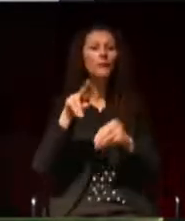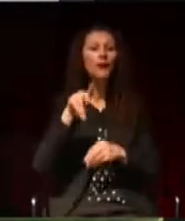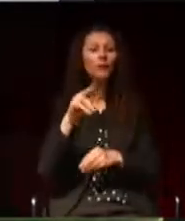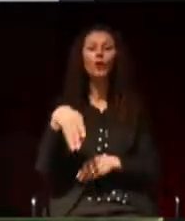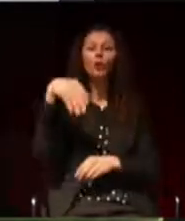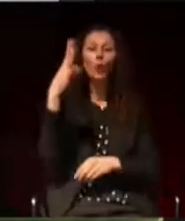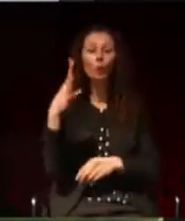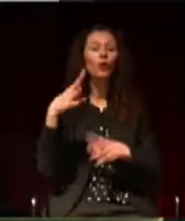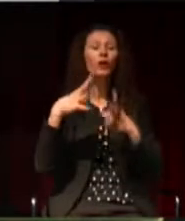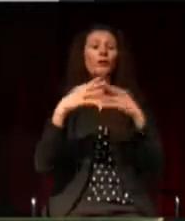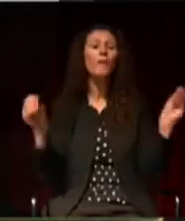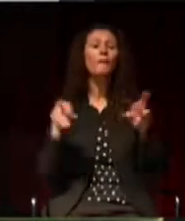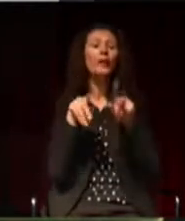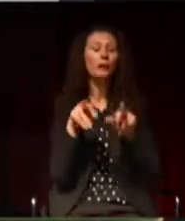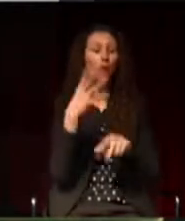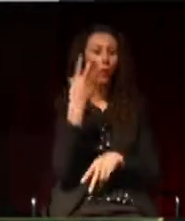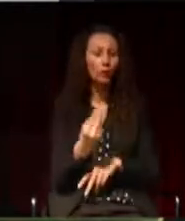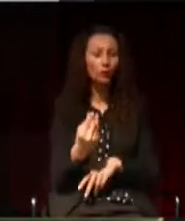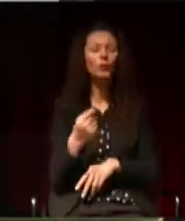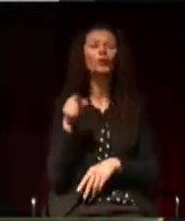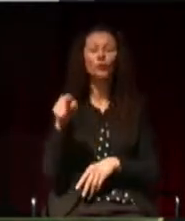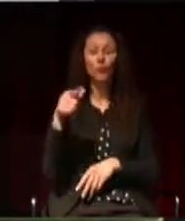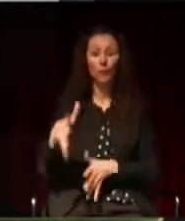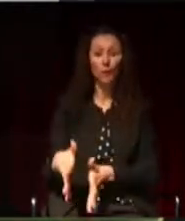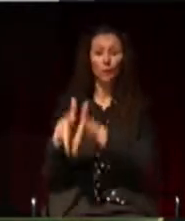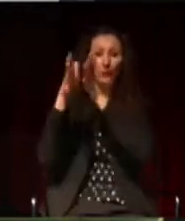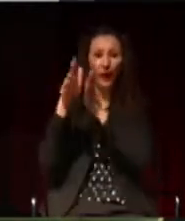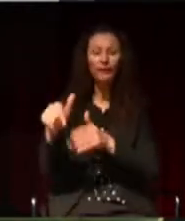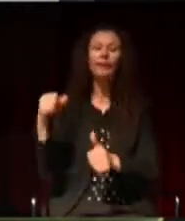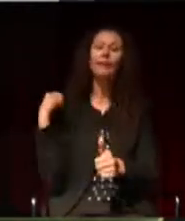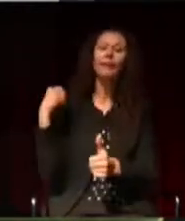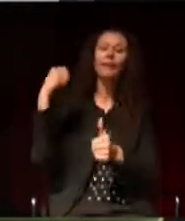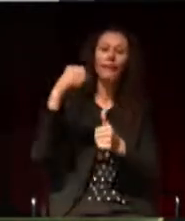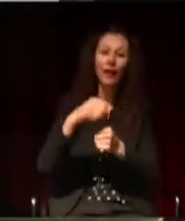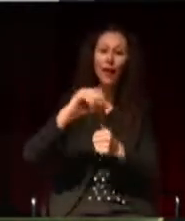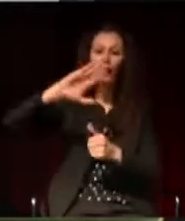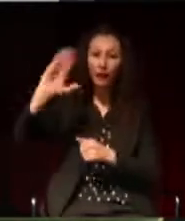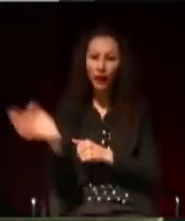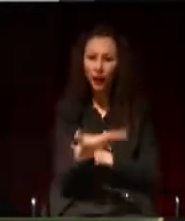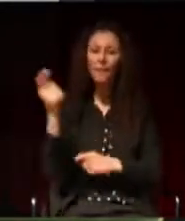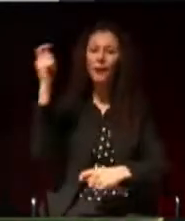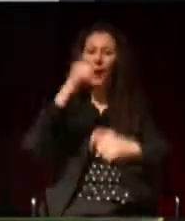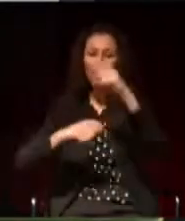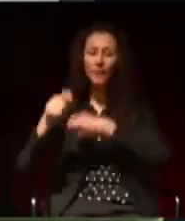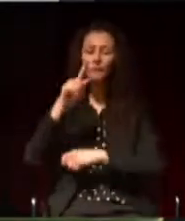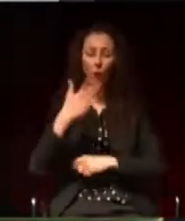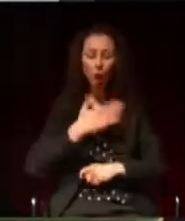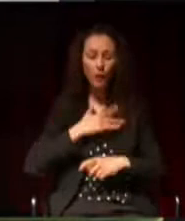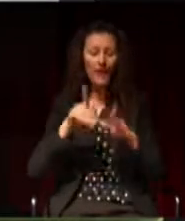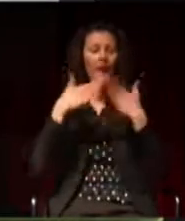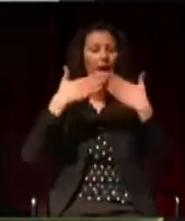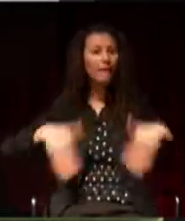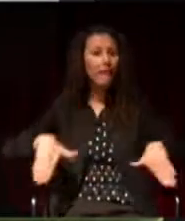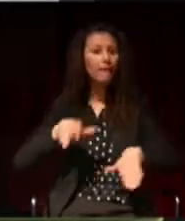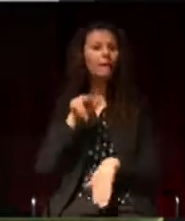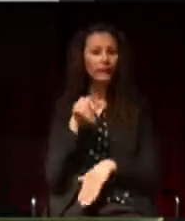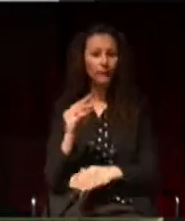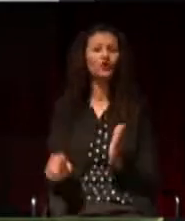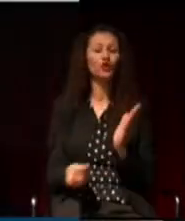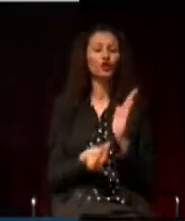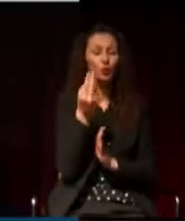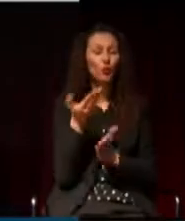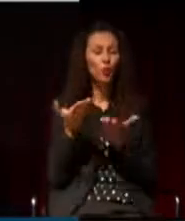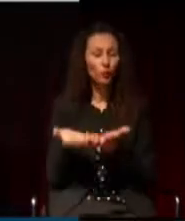daire kaybıyla sonuçlanıyor. Dolayısıyla bu binanın tekrar yıkılıp yapılması önünde bir engel olarak önümüze